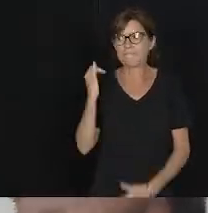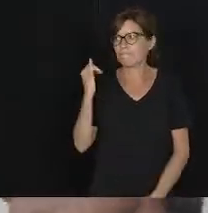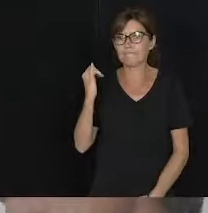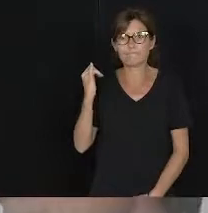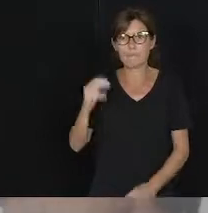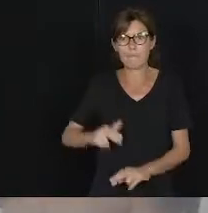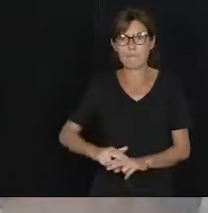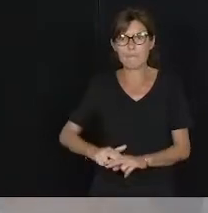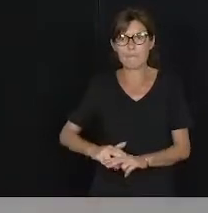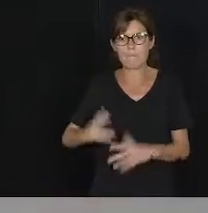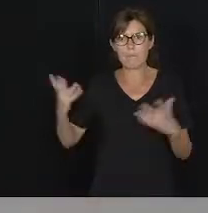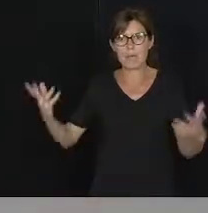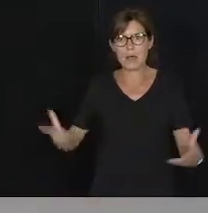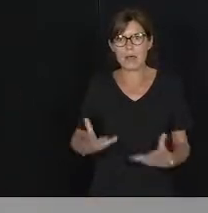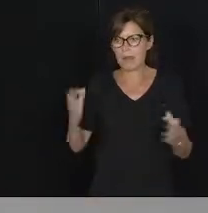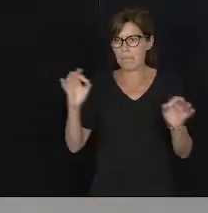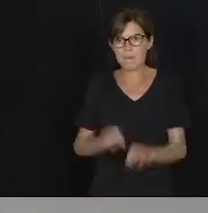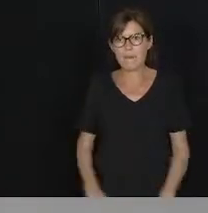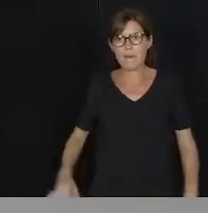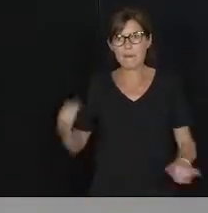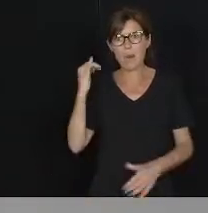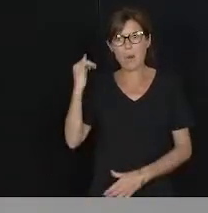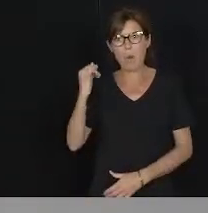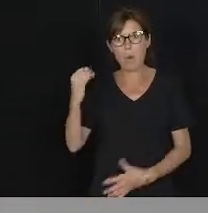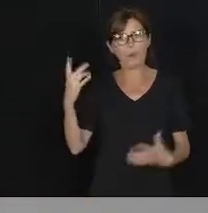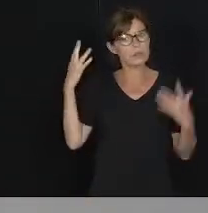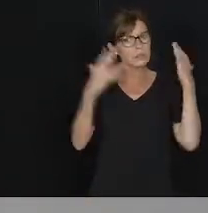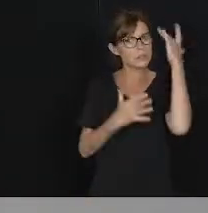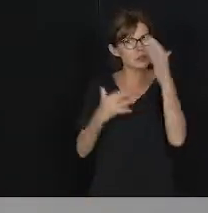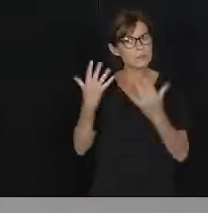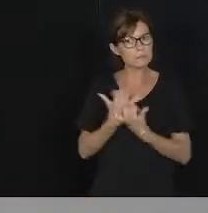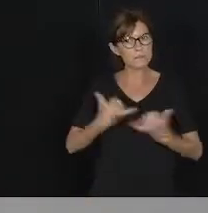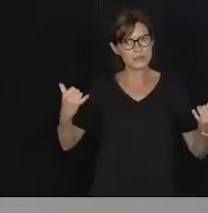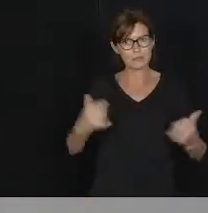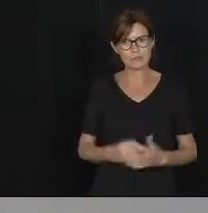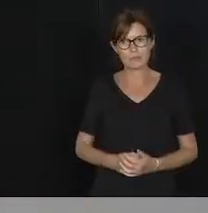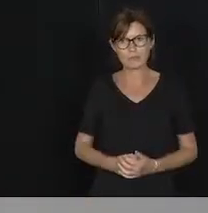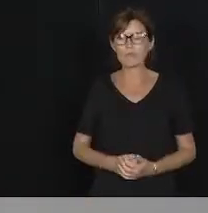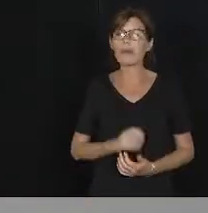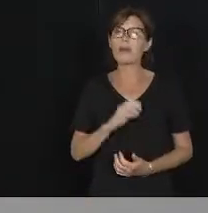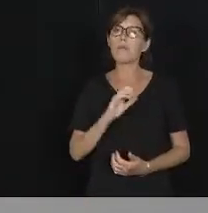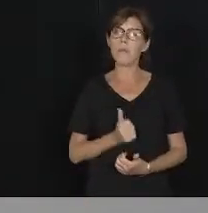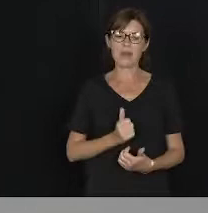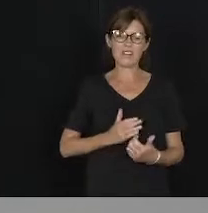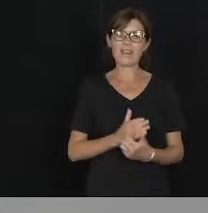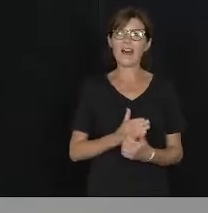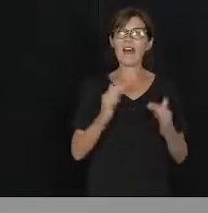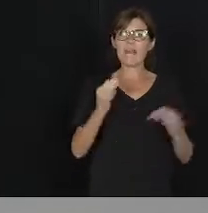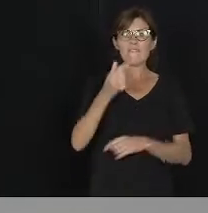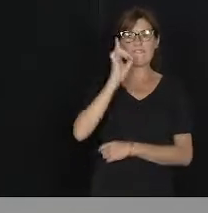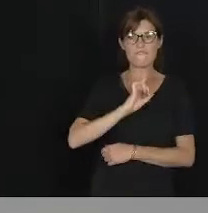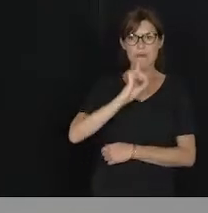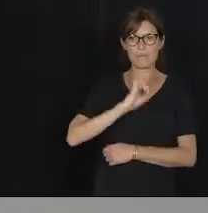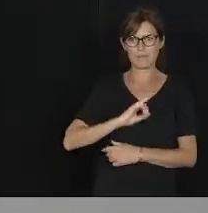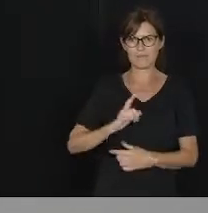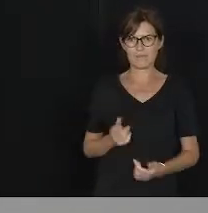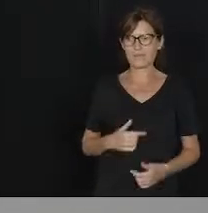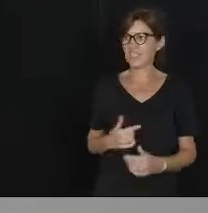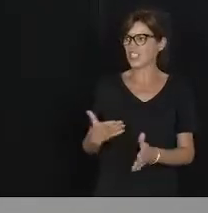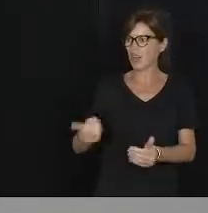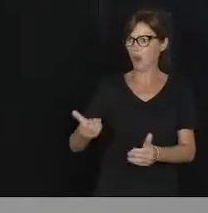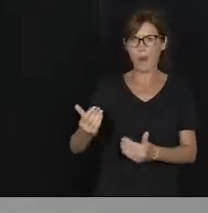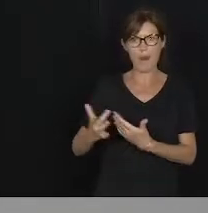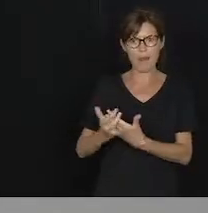provoque immédiatement l'inquiétude. Du côté des femmes, donc, d'abord, l'attente de la lettre exaspère, si vous